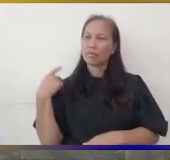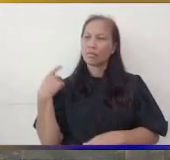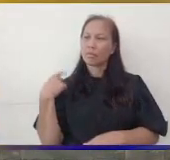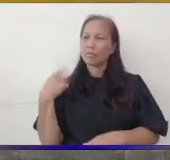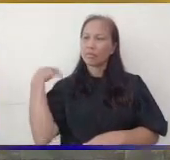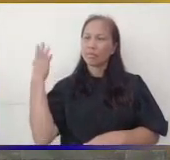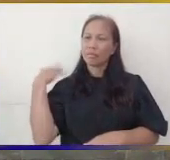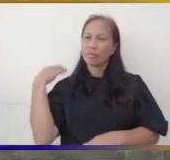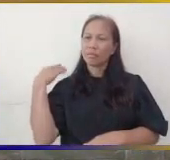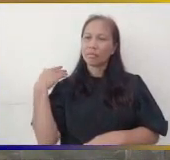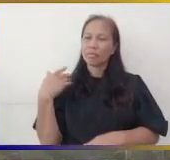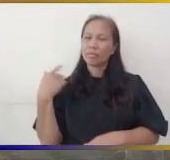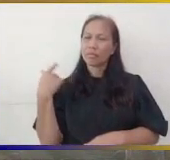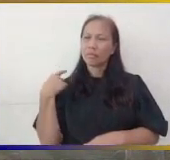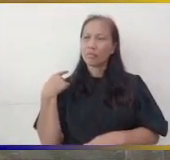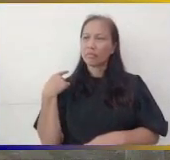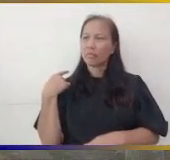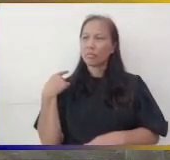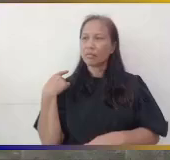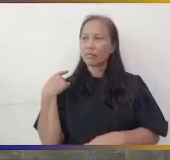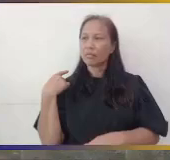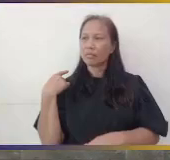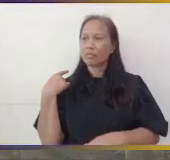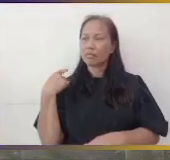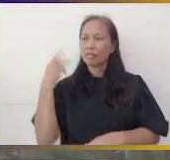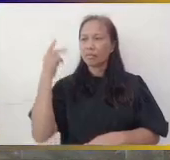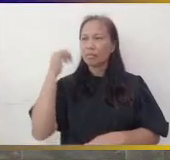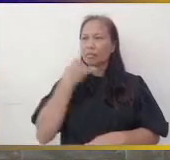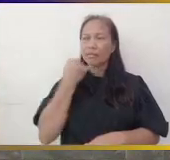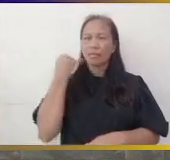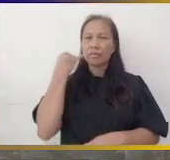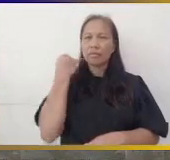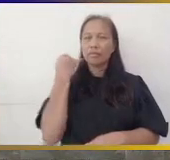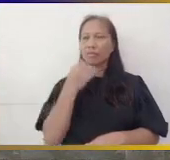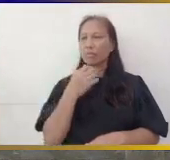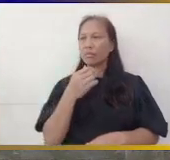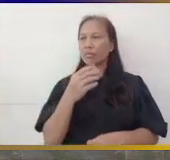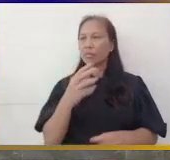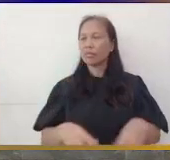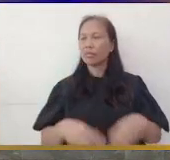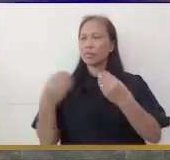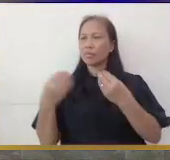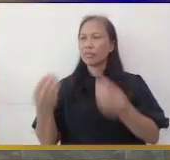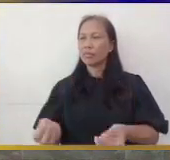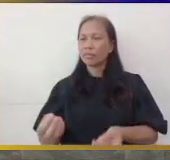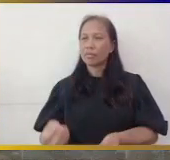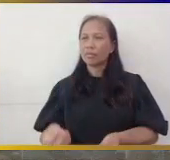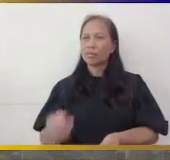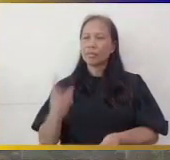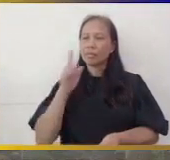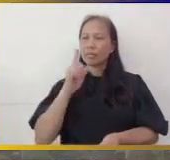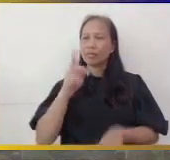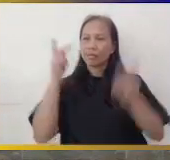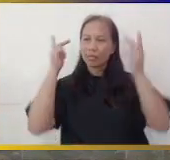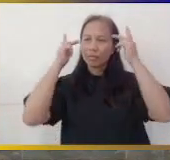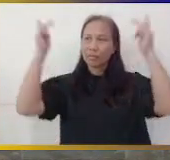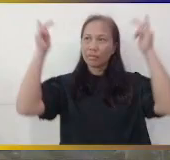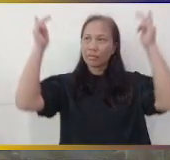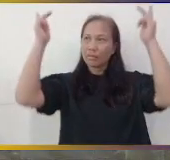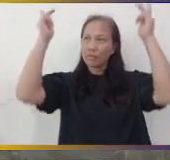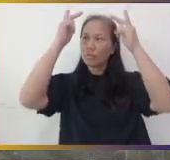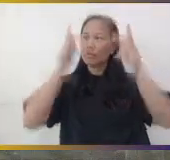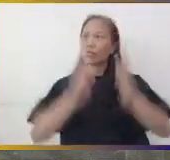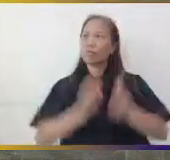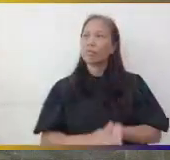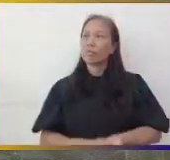na may mga pinasahan ako last time isa pong pope ang nagsasabi na mismong nagpapatunay Pope po yun ha